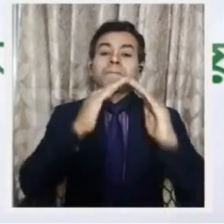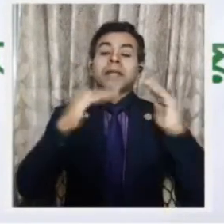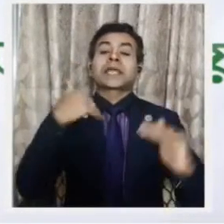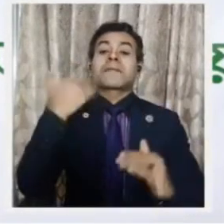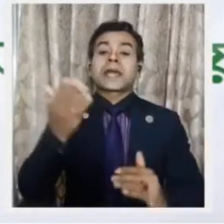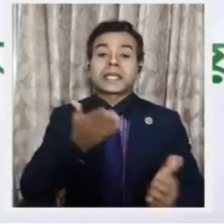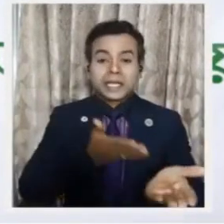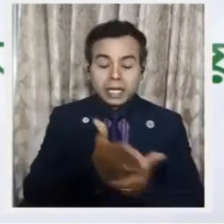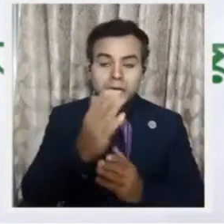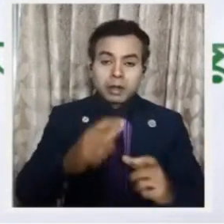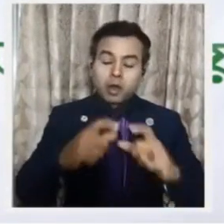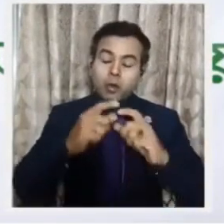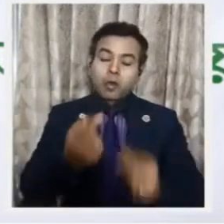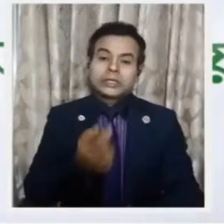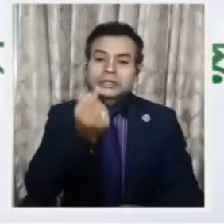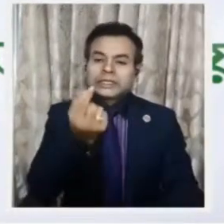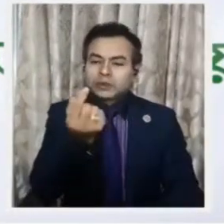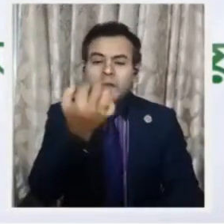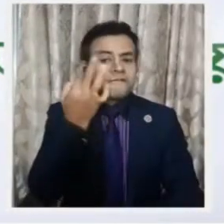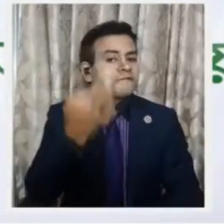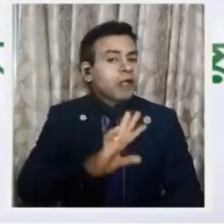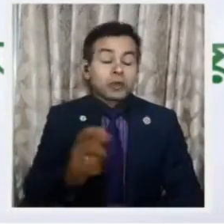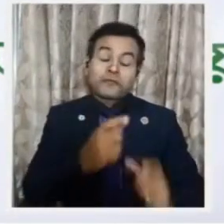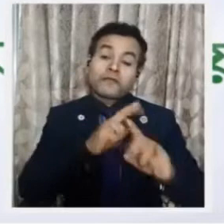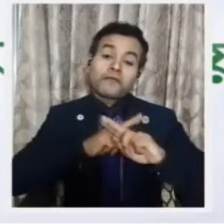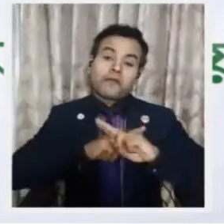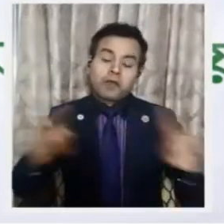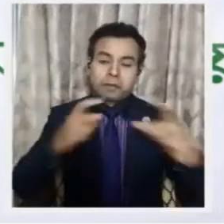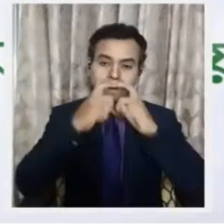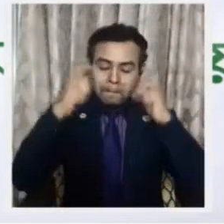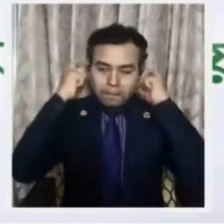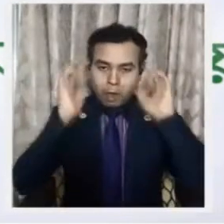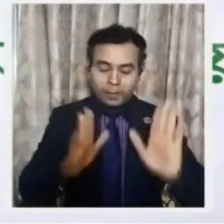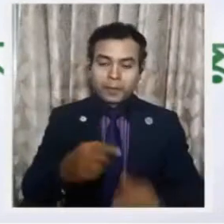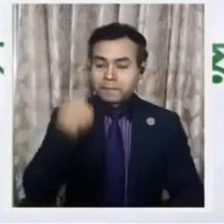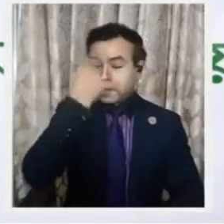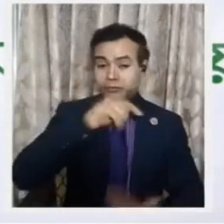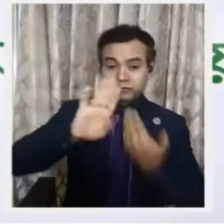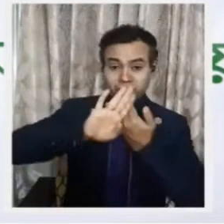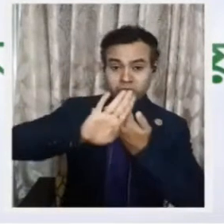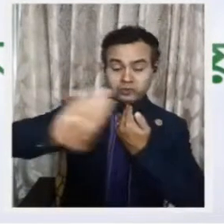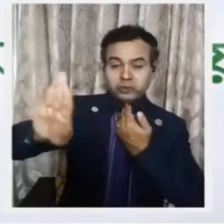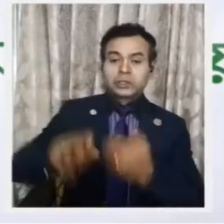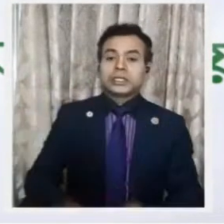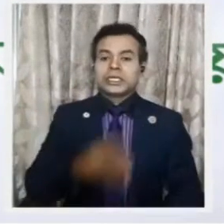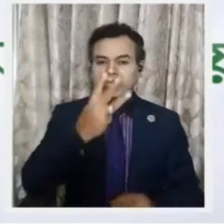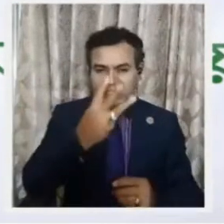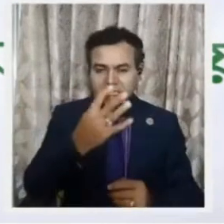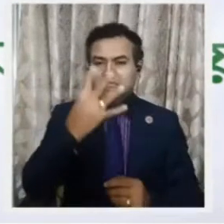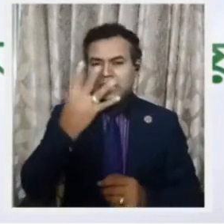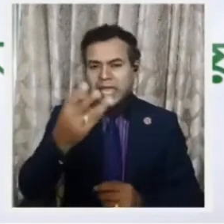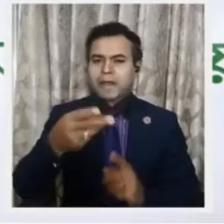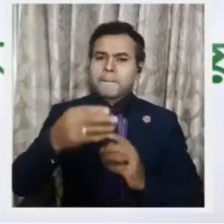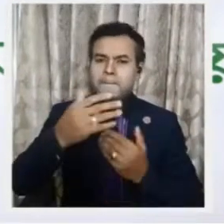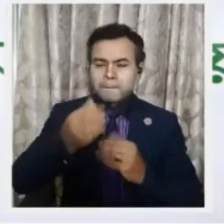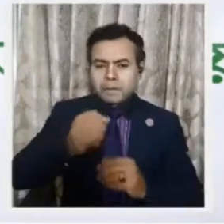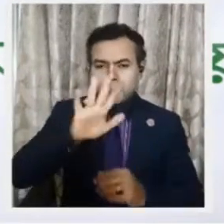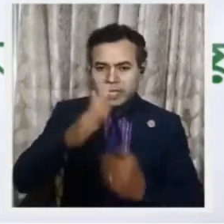স্বাস্থ্য নিয়মগুলো সঠিকভাবে মেনে চলি, মাস্ক পরিধান করি, অবশ্যই বাসার বাইরে সবাইকেই মাস্ক পরতে